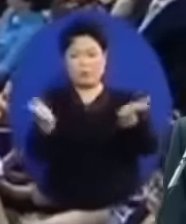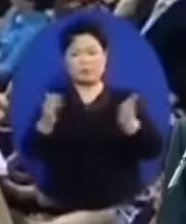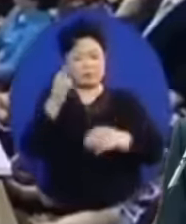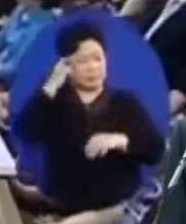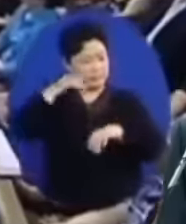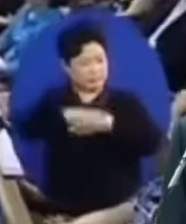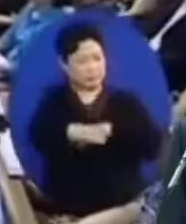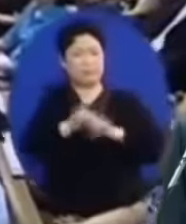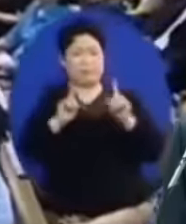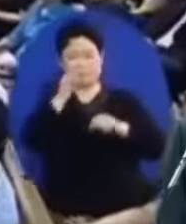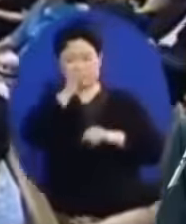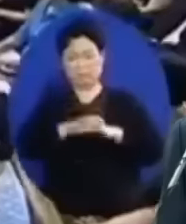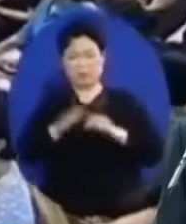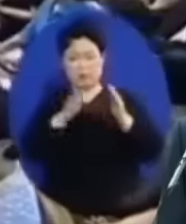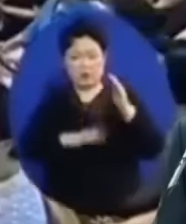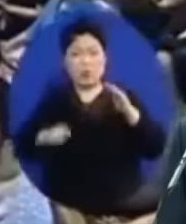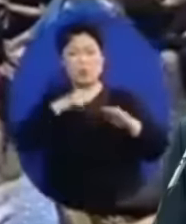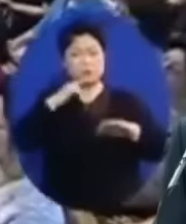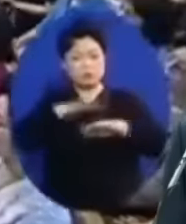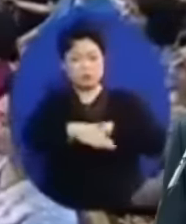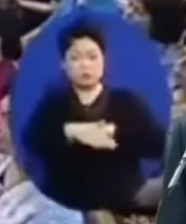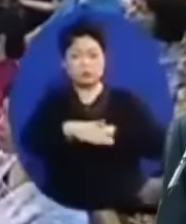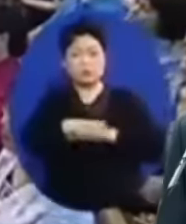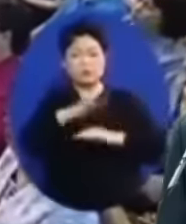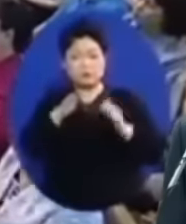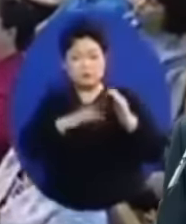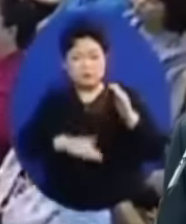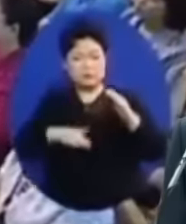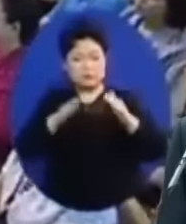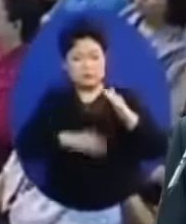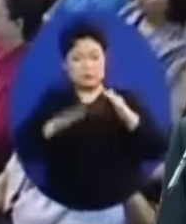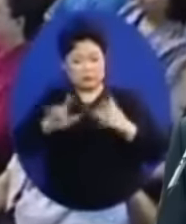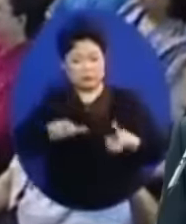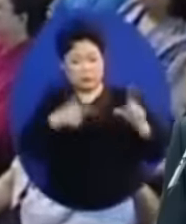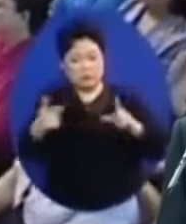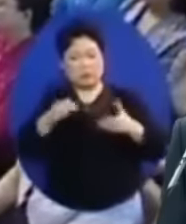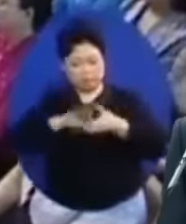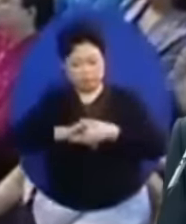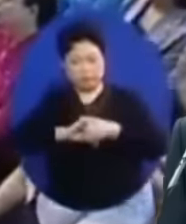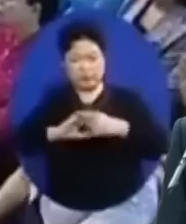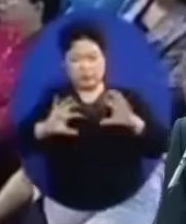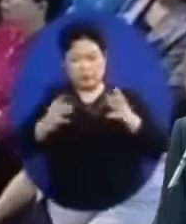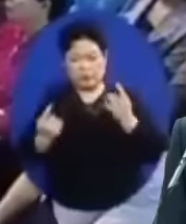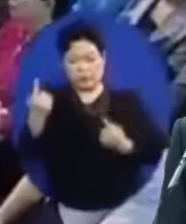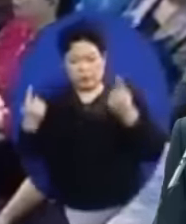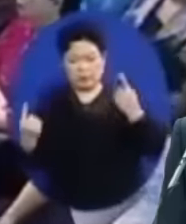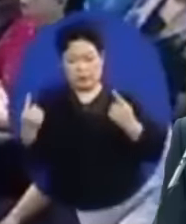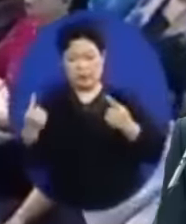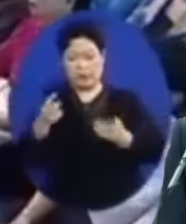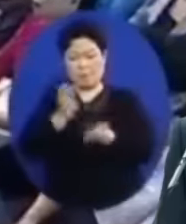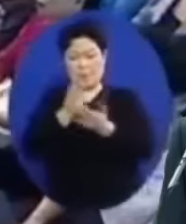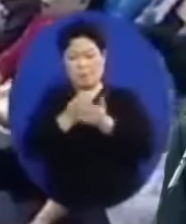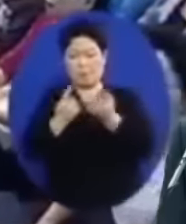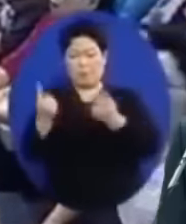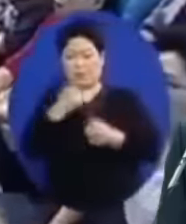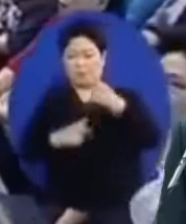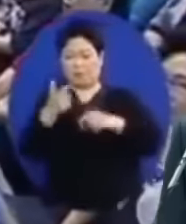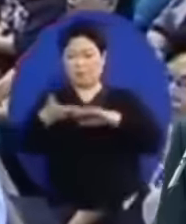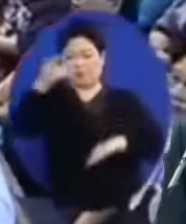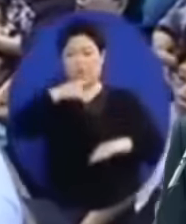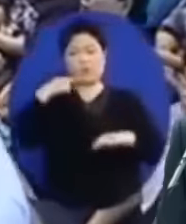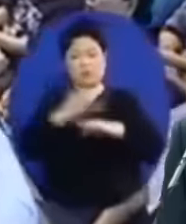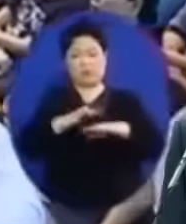사상을 말한 것입니다. 공산주의 체제는 정당도 일당제이며 국가보다 우선적으로 헌법보다 위에 있습니다.